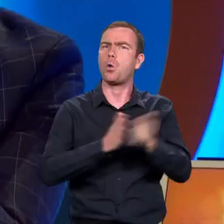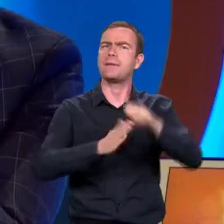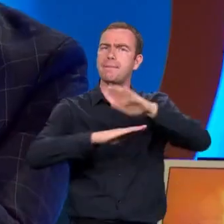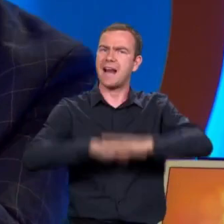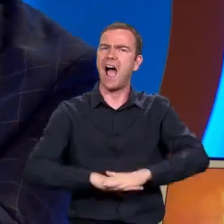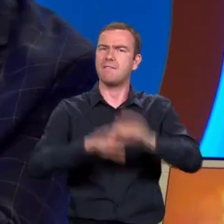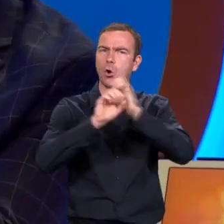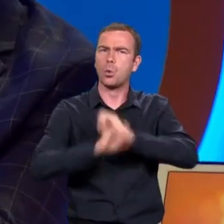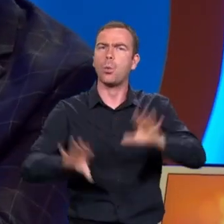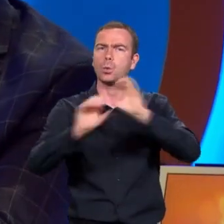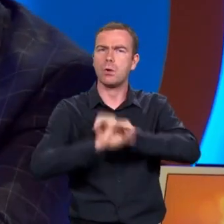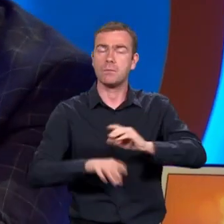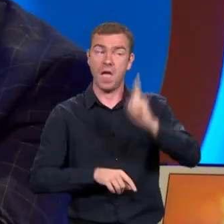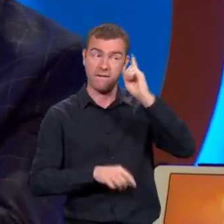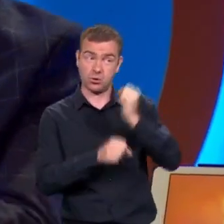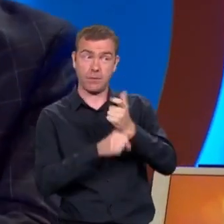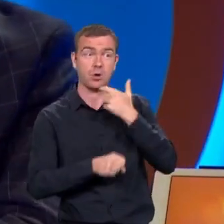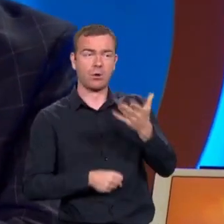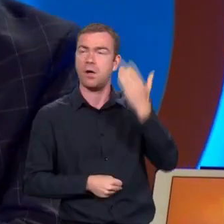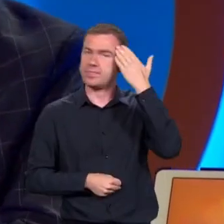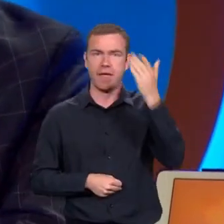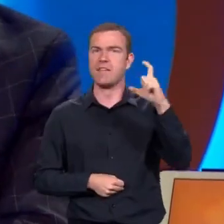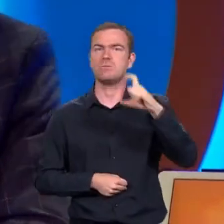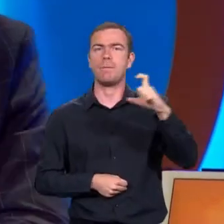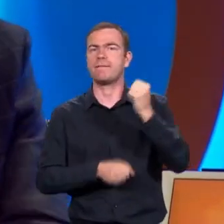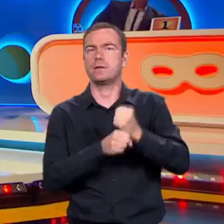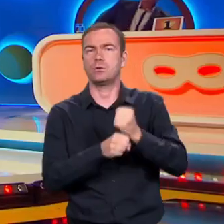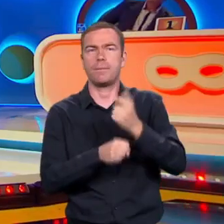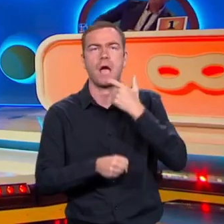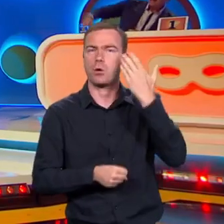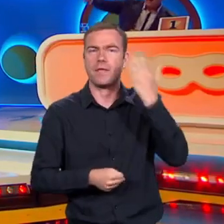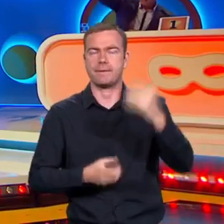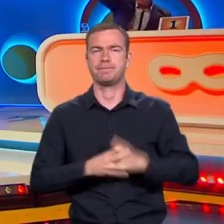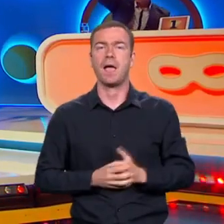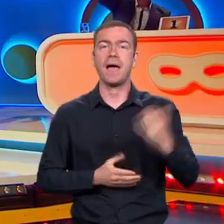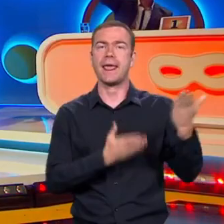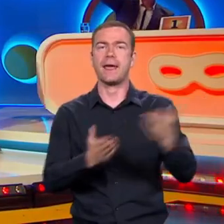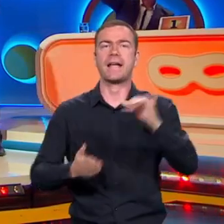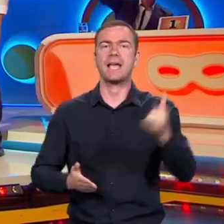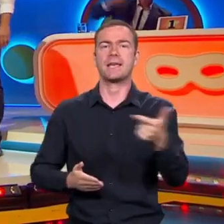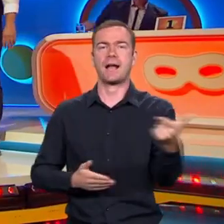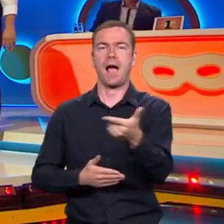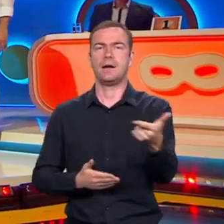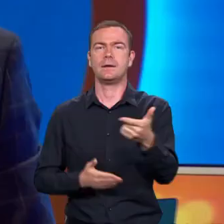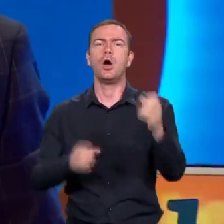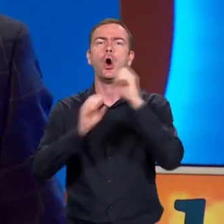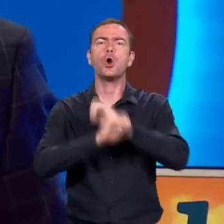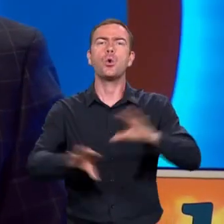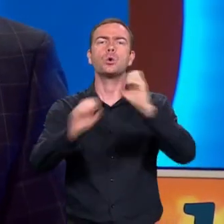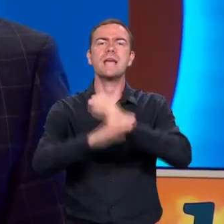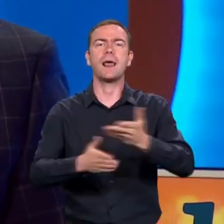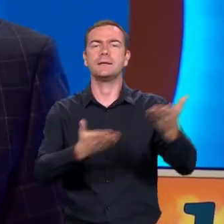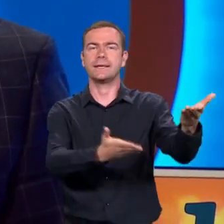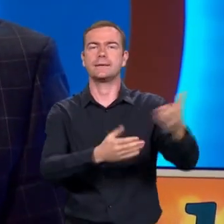Nevím. Mám milion eur. Teda tuto chlapci sa vyskladajú. Renátka a Jirka,